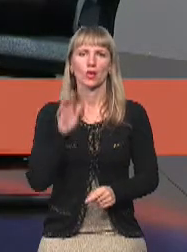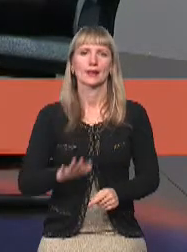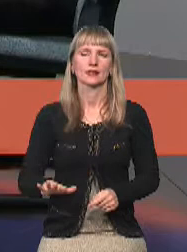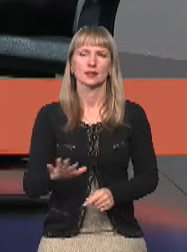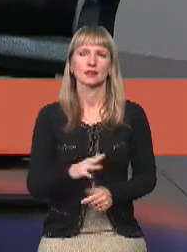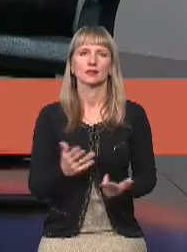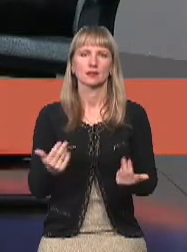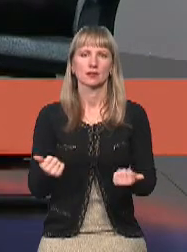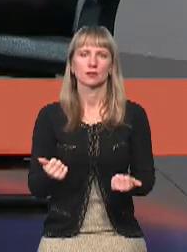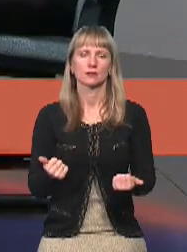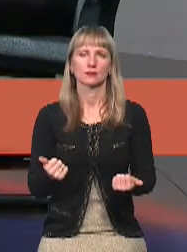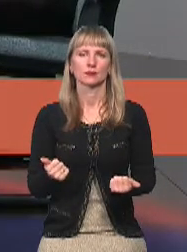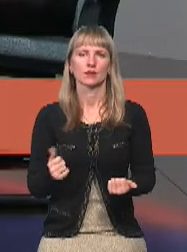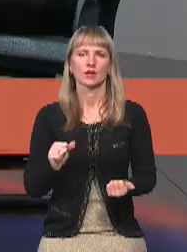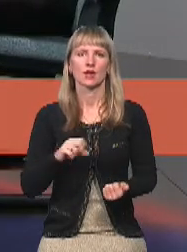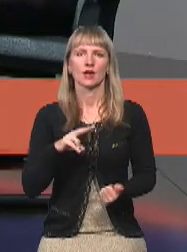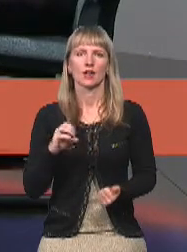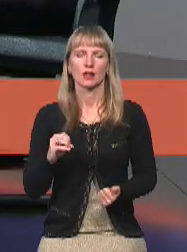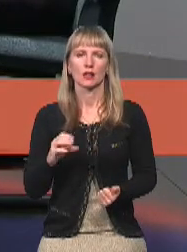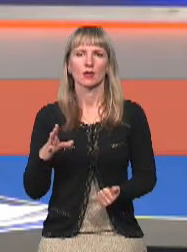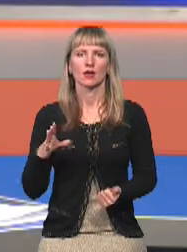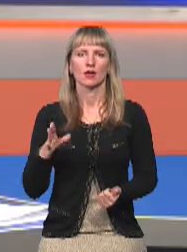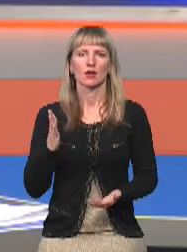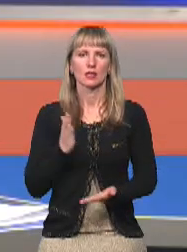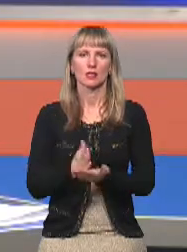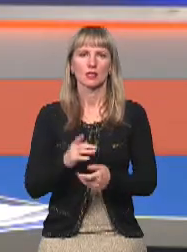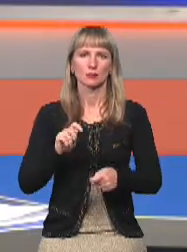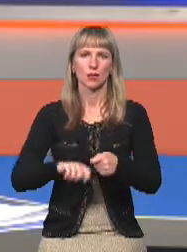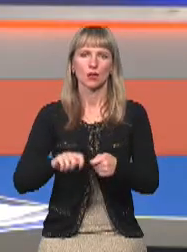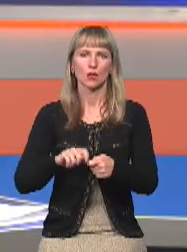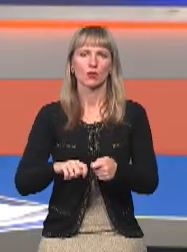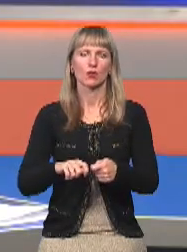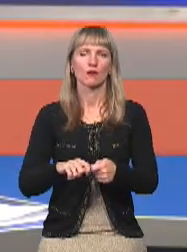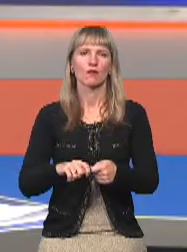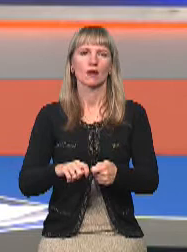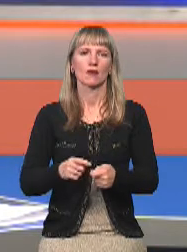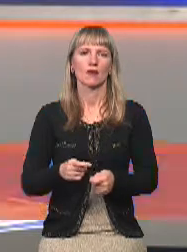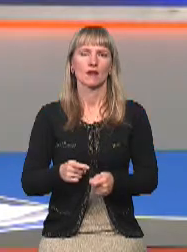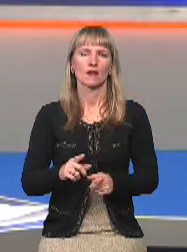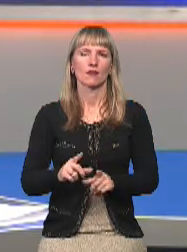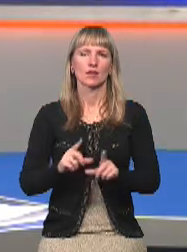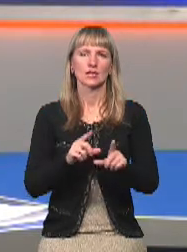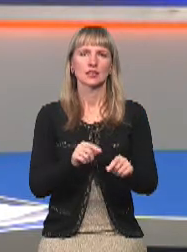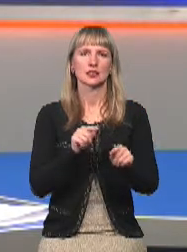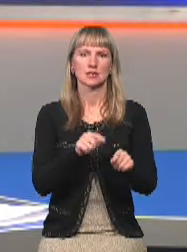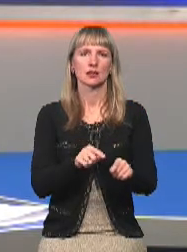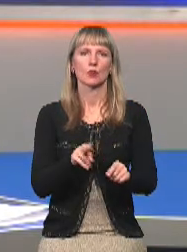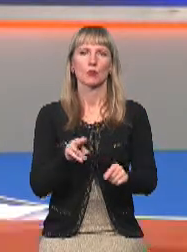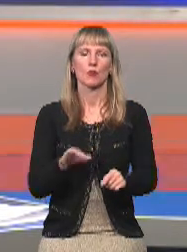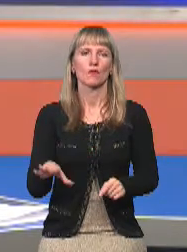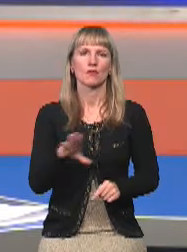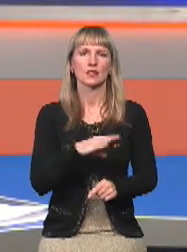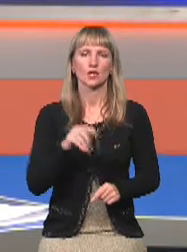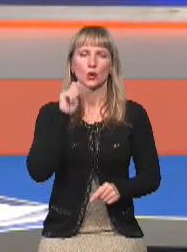по Україні, так, звісно, так. Але ж відбувається моніторингова візити і, власне, по всій Україні.